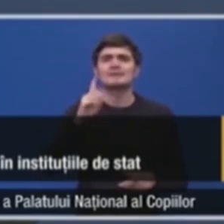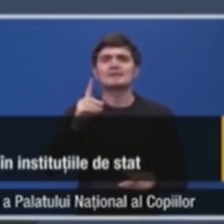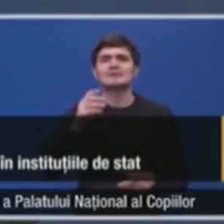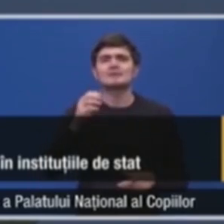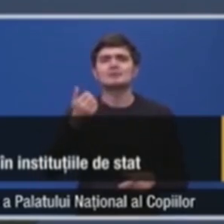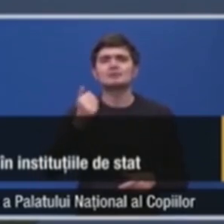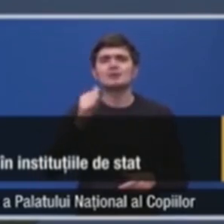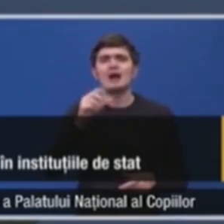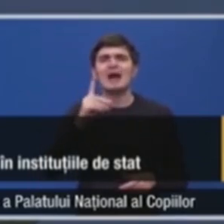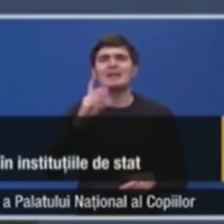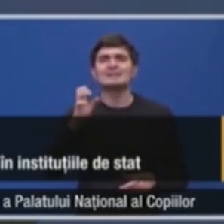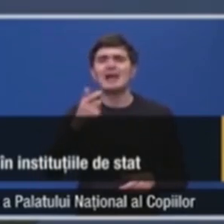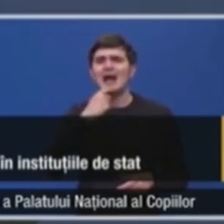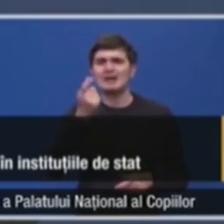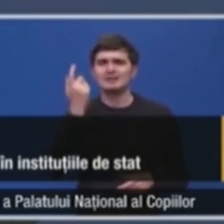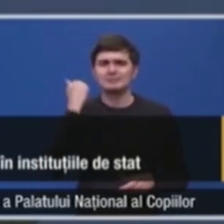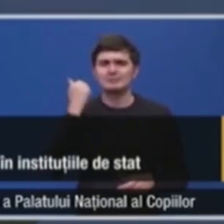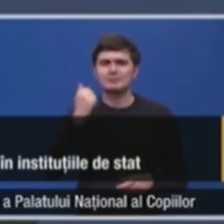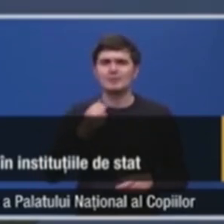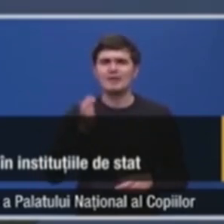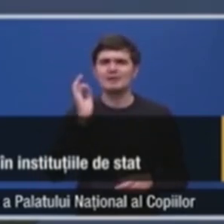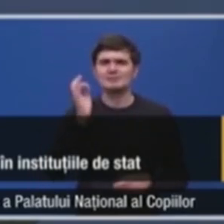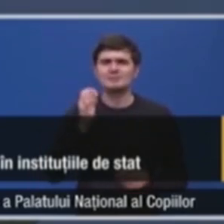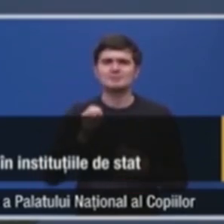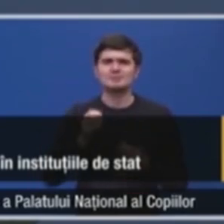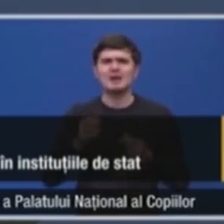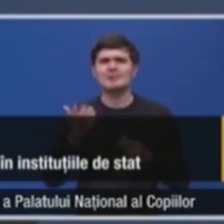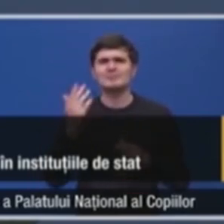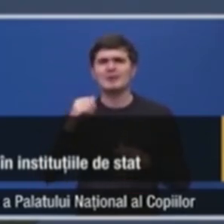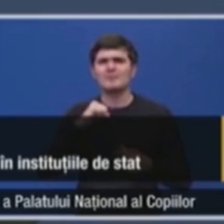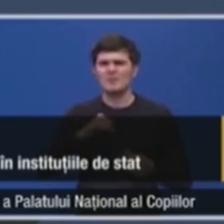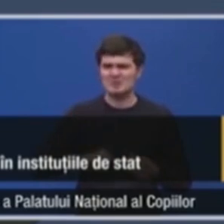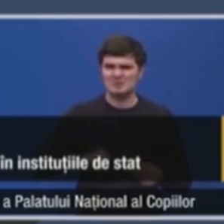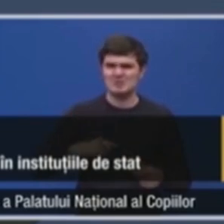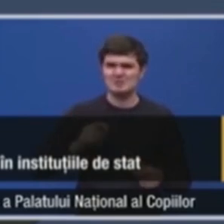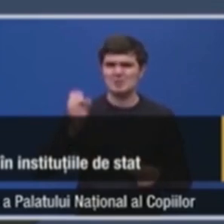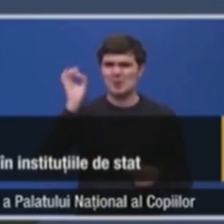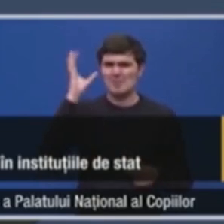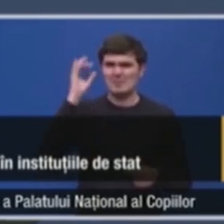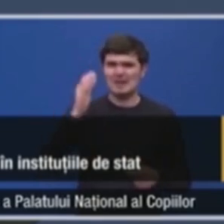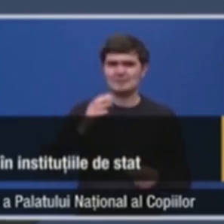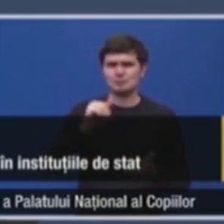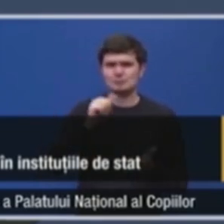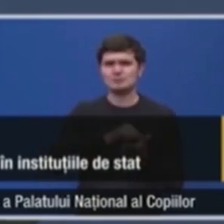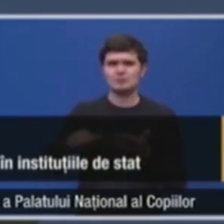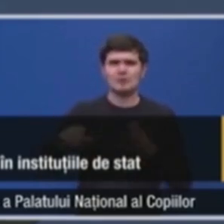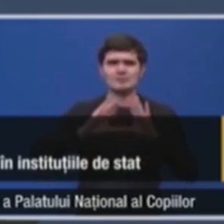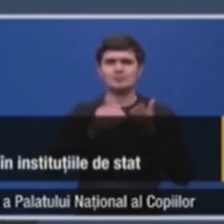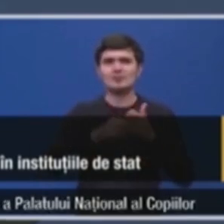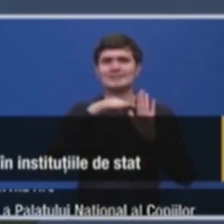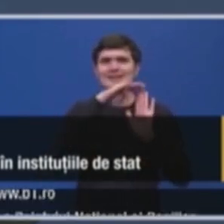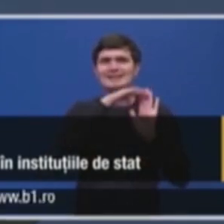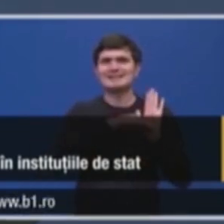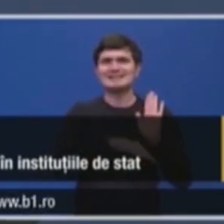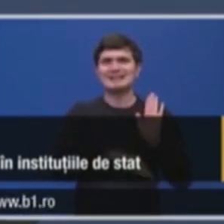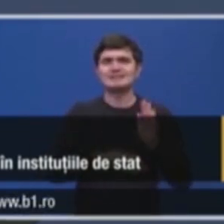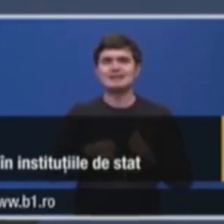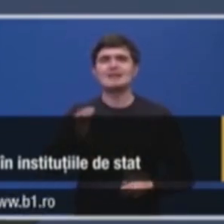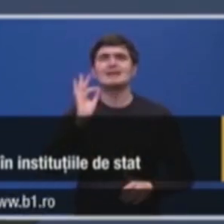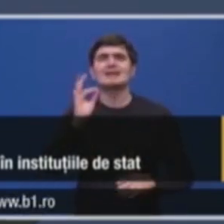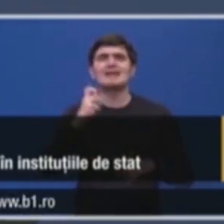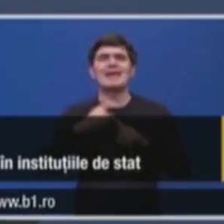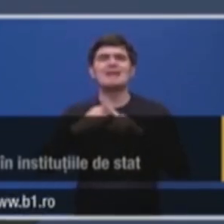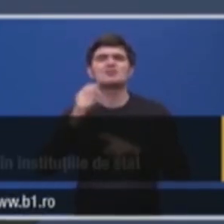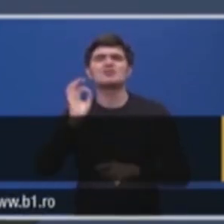anii anteriori. Excepția de la profesionalism este o aberație și atunci vom scoate acea listă de excepții. Toate companiile de